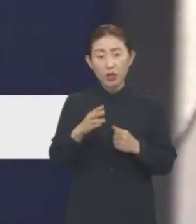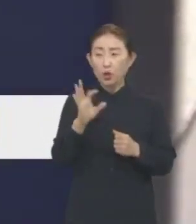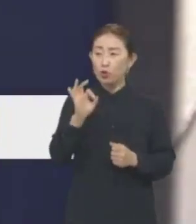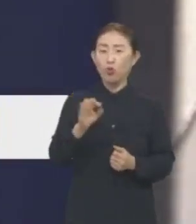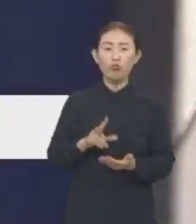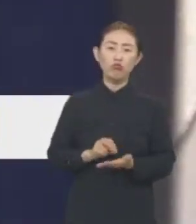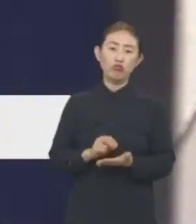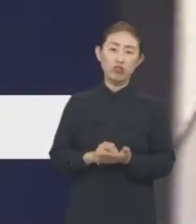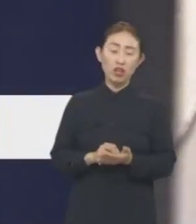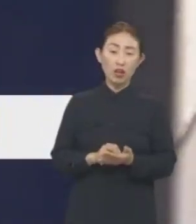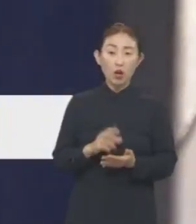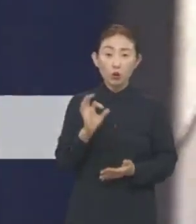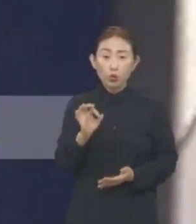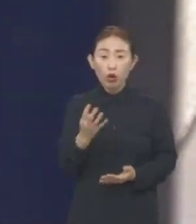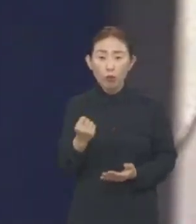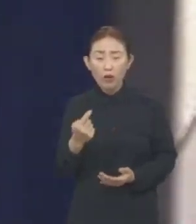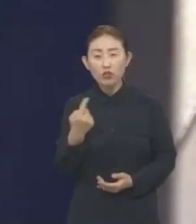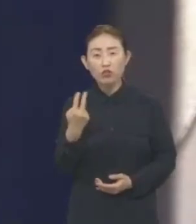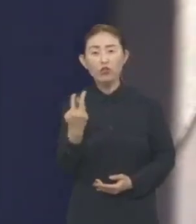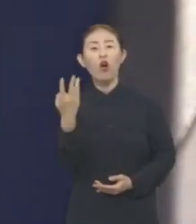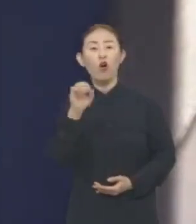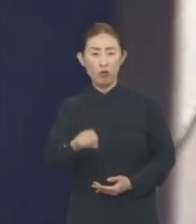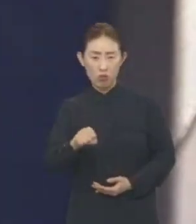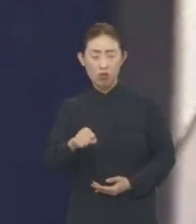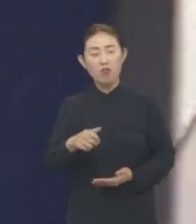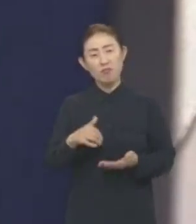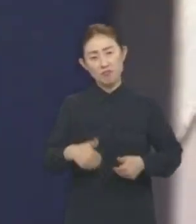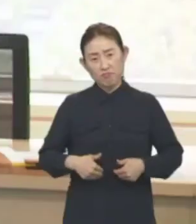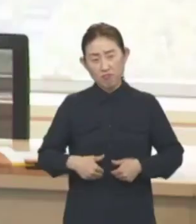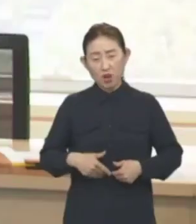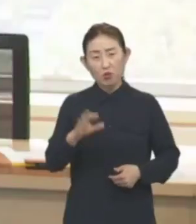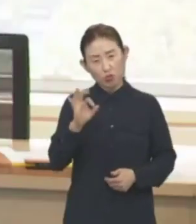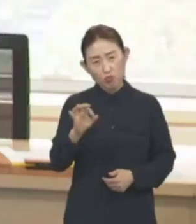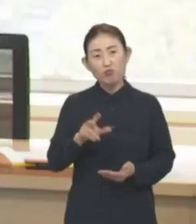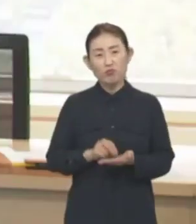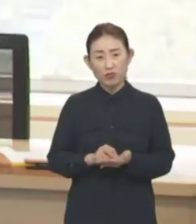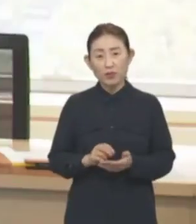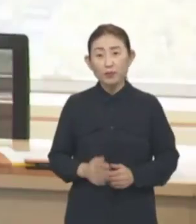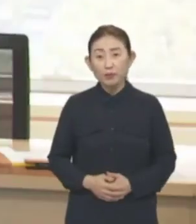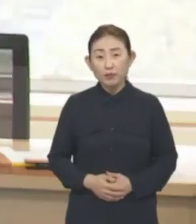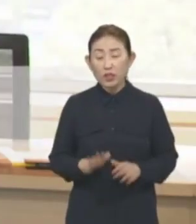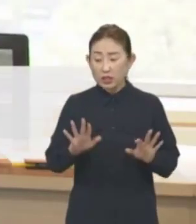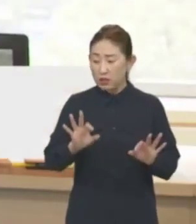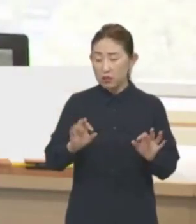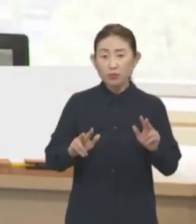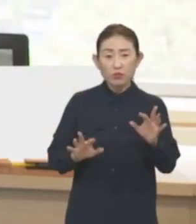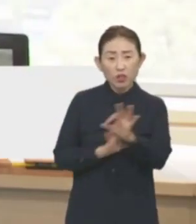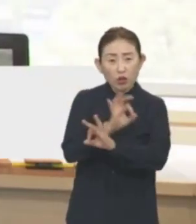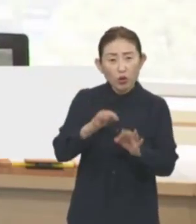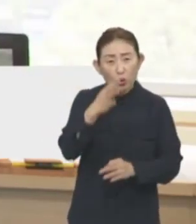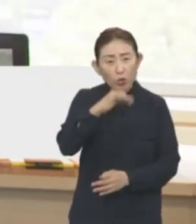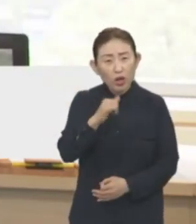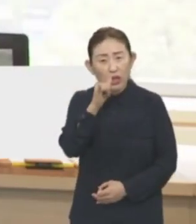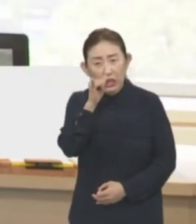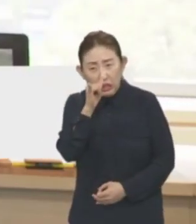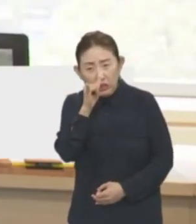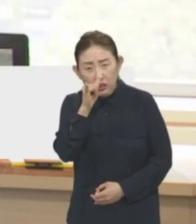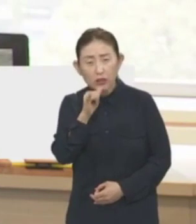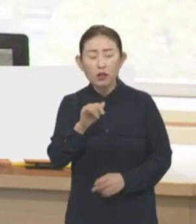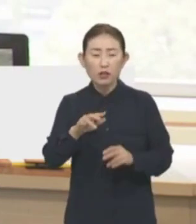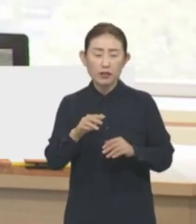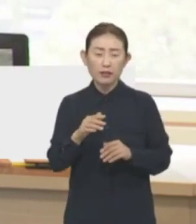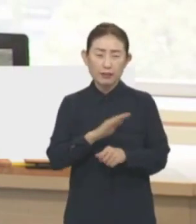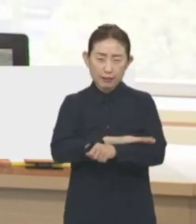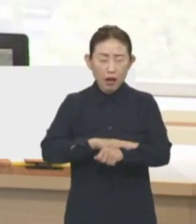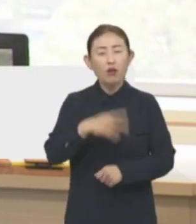하는 수천억 원의 예산 확보 방안도 풀어야 할 과제입니다. 경제성이 있느냐라고 하는 부분에 대해서 많은 검토가